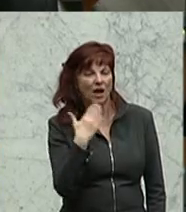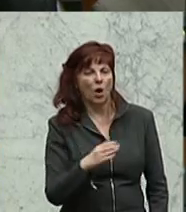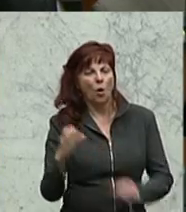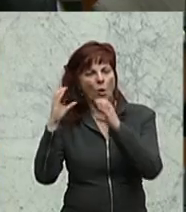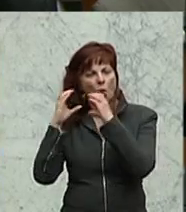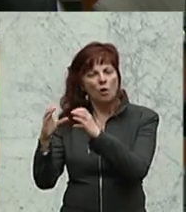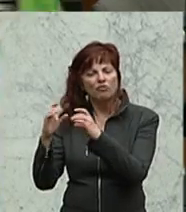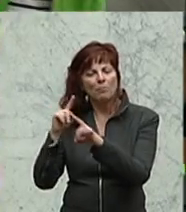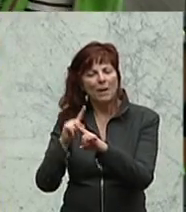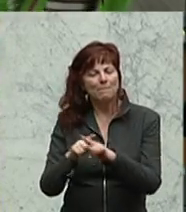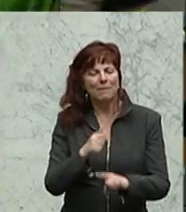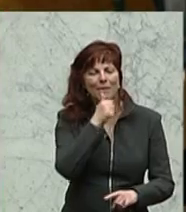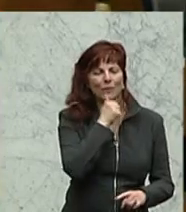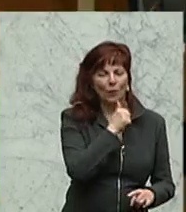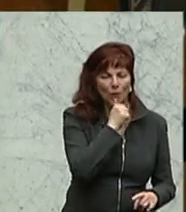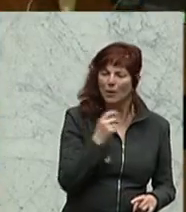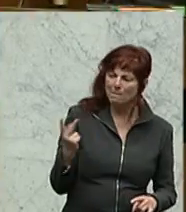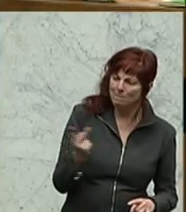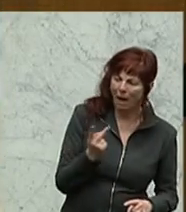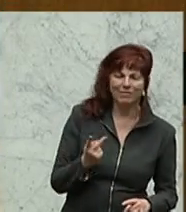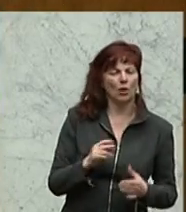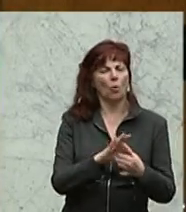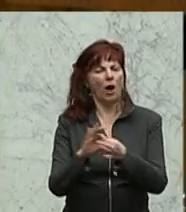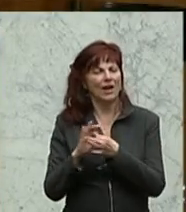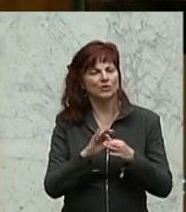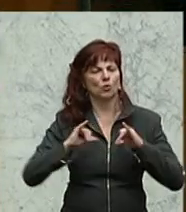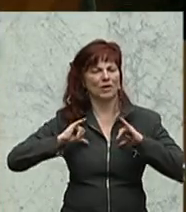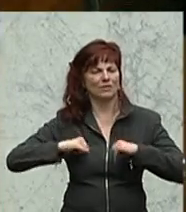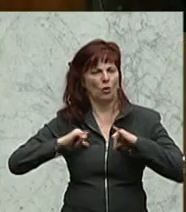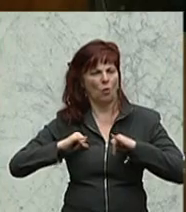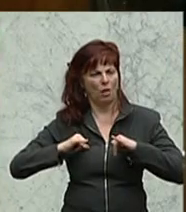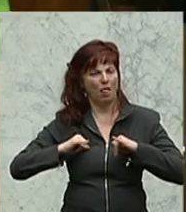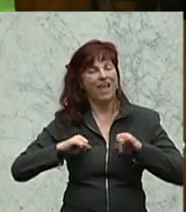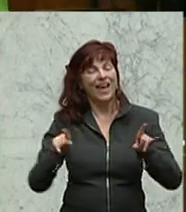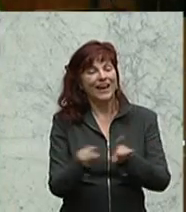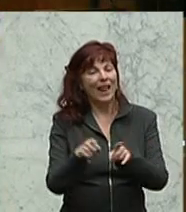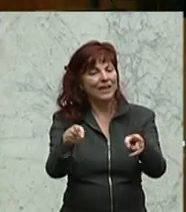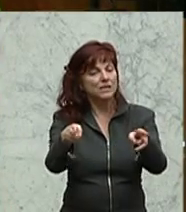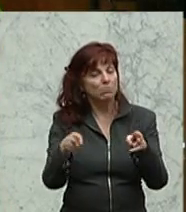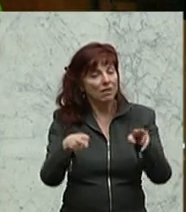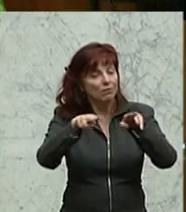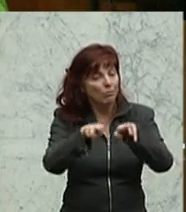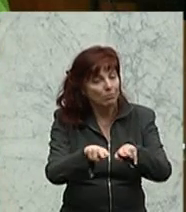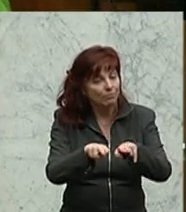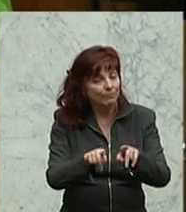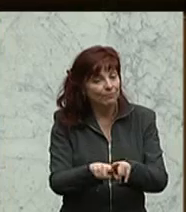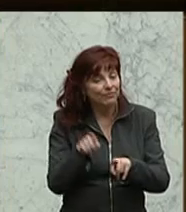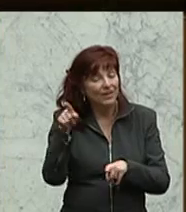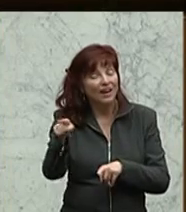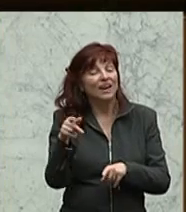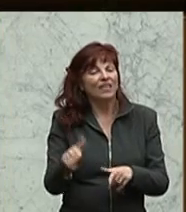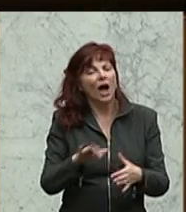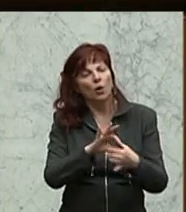legen sich dort mit der ÖVP ins Bett. Sie machen eine Koalition voraussichtlich mit dieser ÖVP, der Binnenmörder-ÖVP,